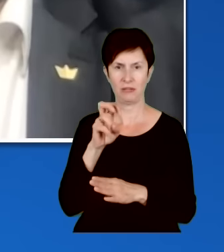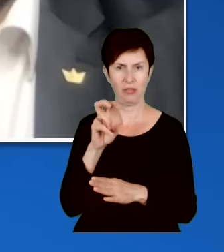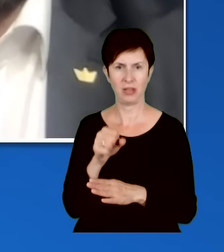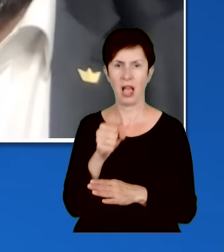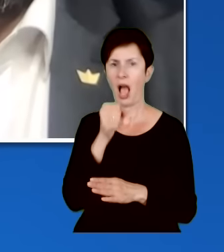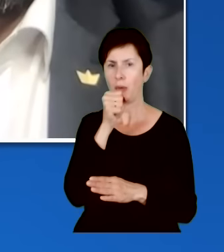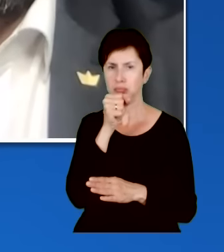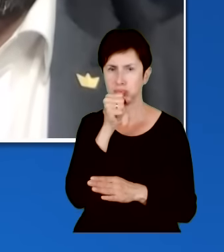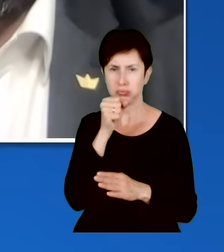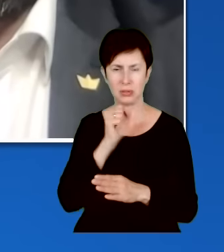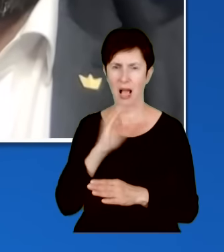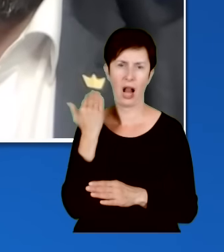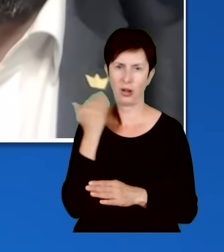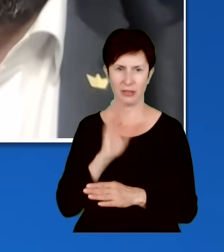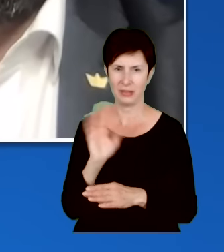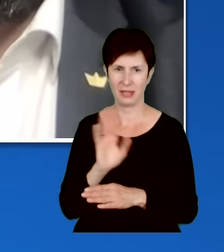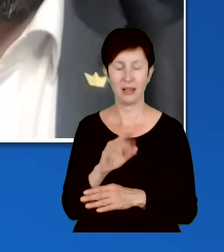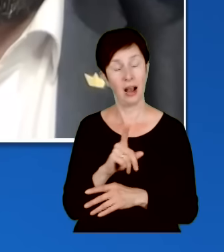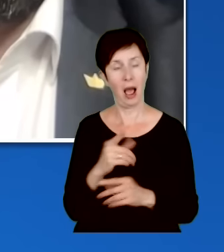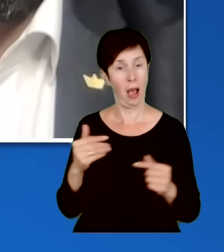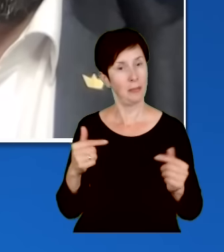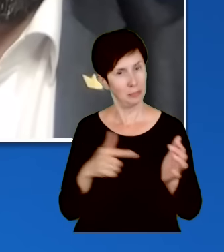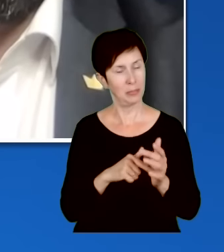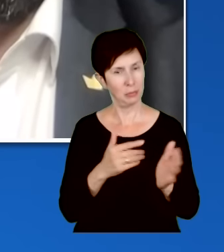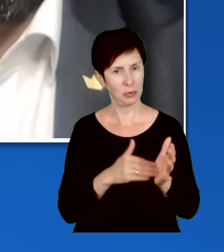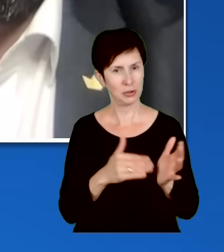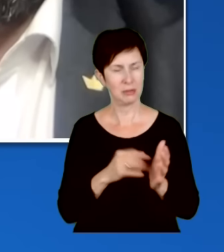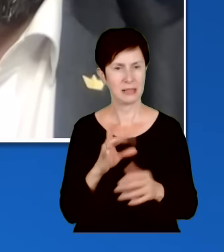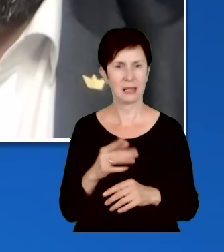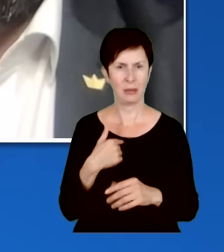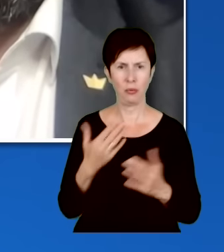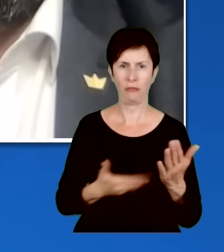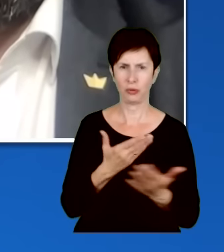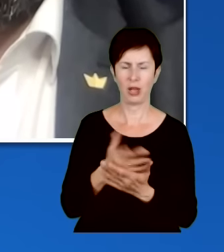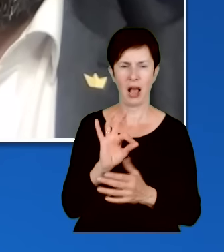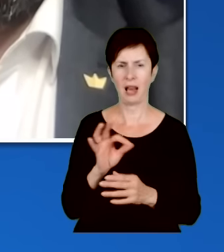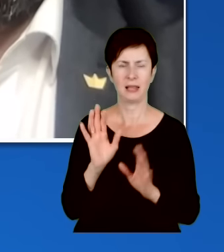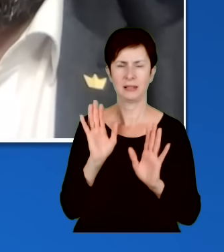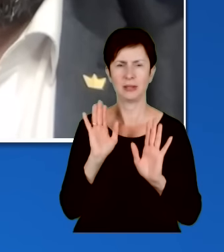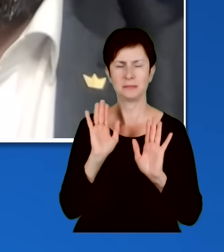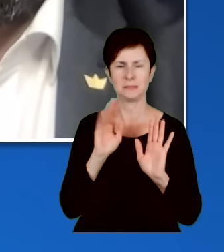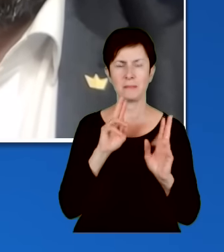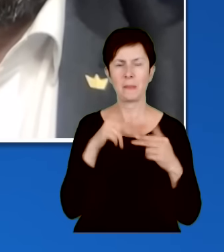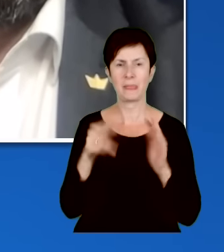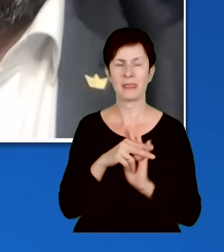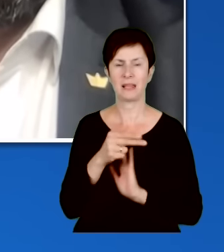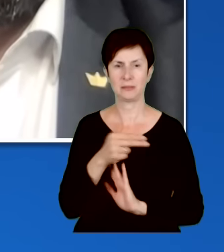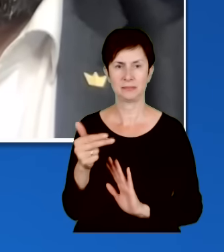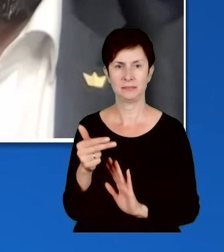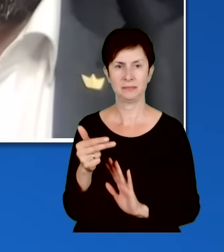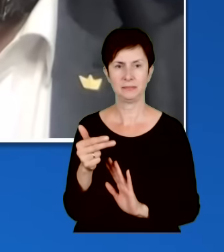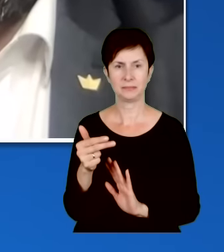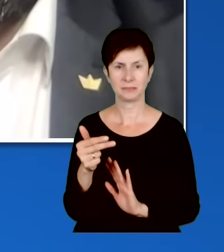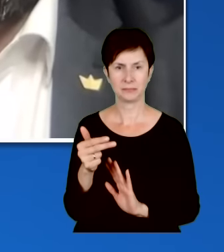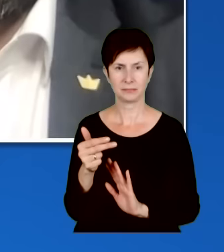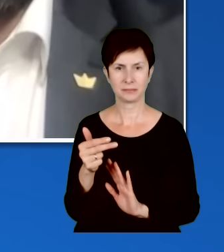jest też by się przydało Też by się przydało ja wnioskował o to ale to to też Chciałbym wrócić do do do panów do występów